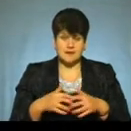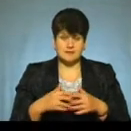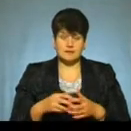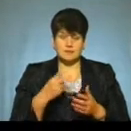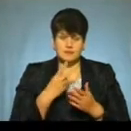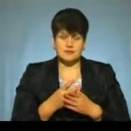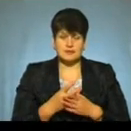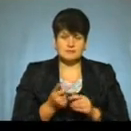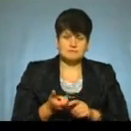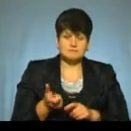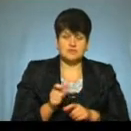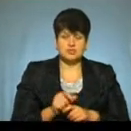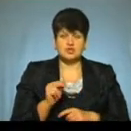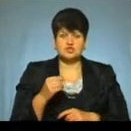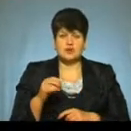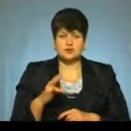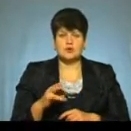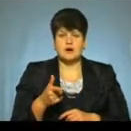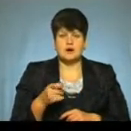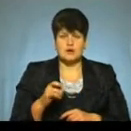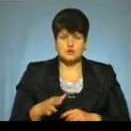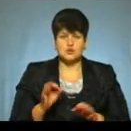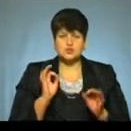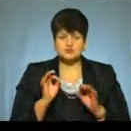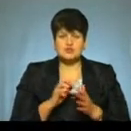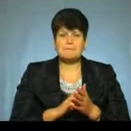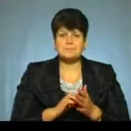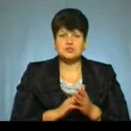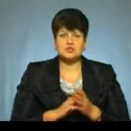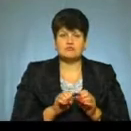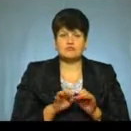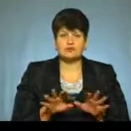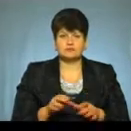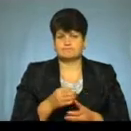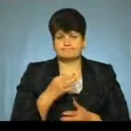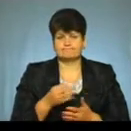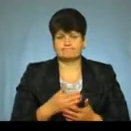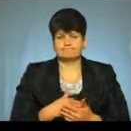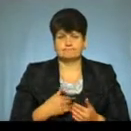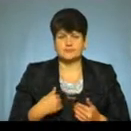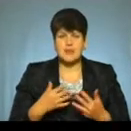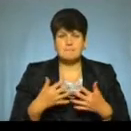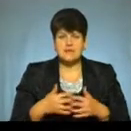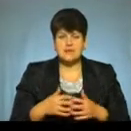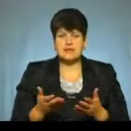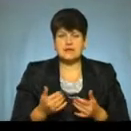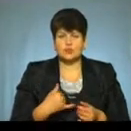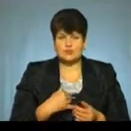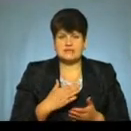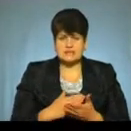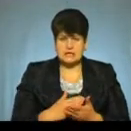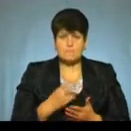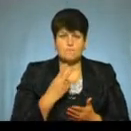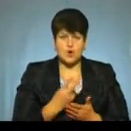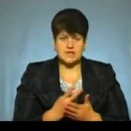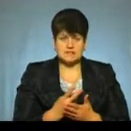зафіксували перевищення чадного газу у повітрі. Озвучити причини витоку відмовився. Прилад, який в нас є,